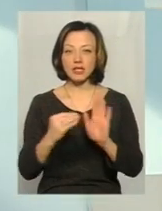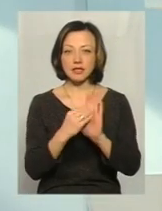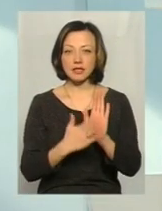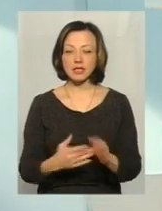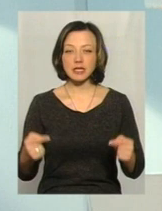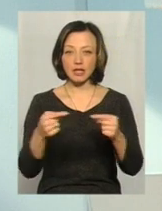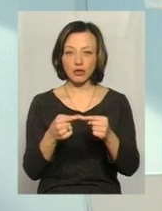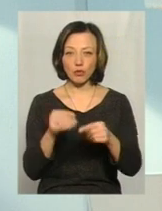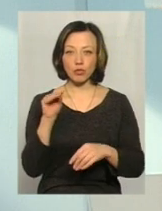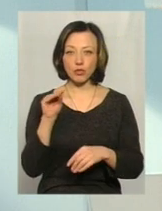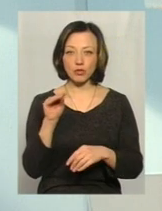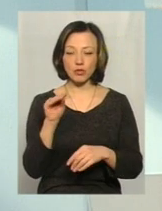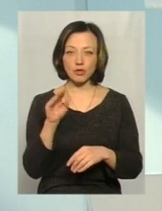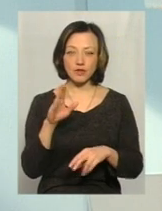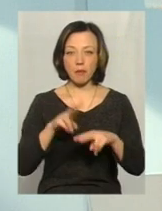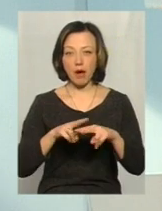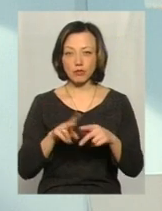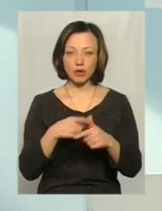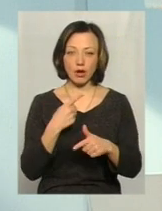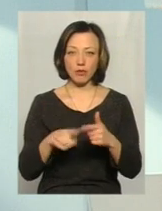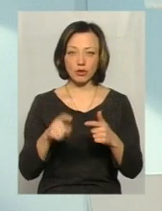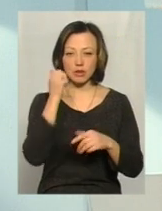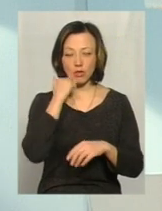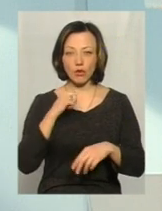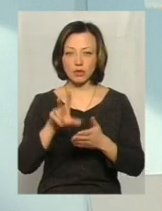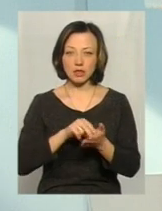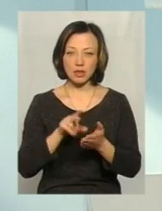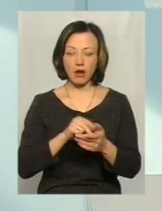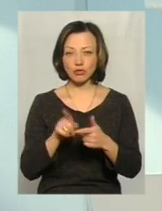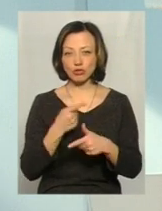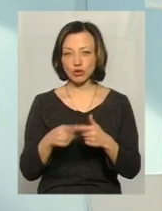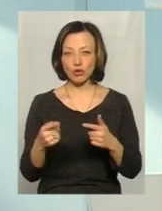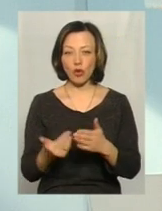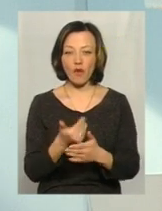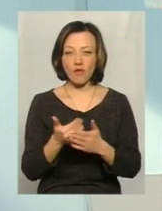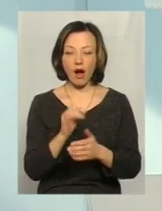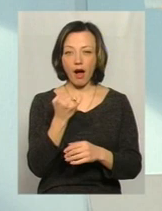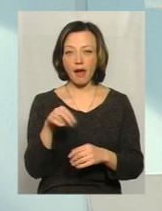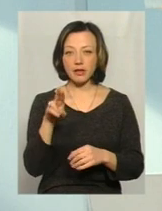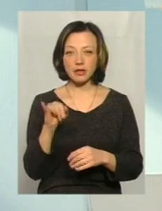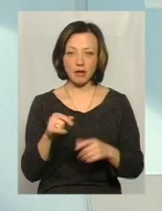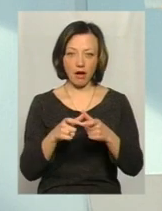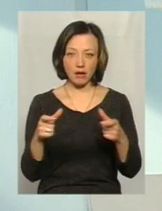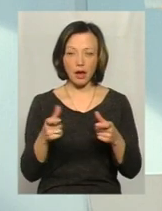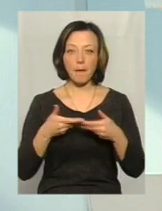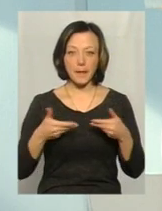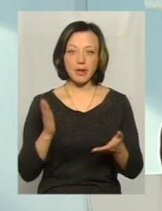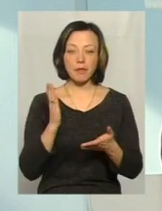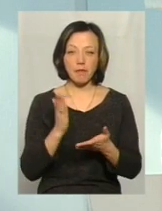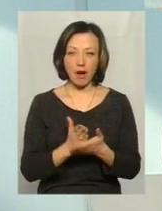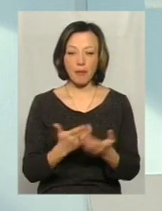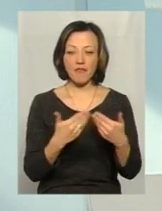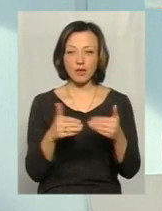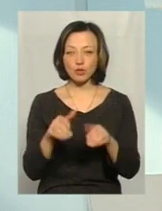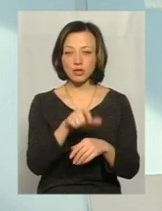згідно посвідчення паспорта, чи то паспорт старого зразка, чи нова ID-картка. Ми маємо